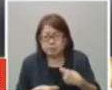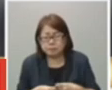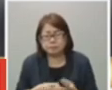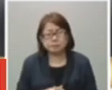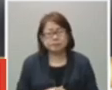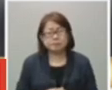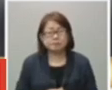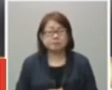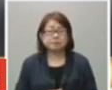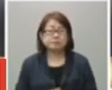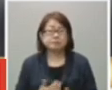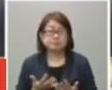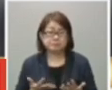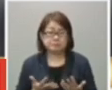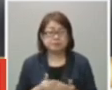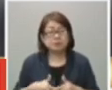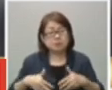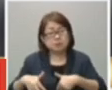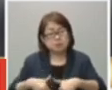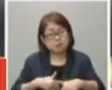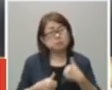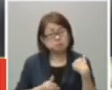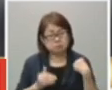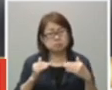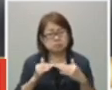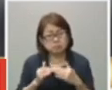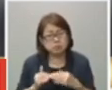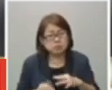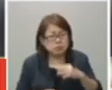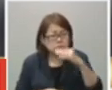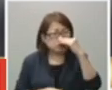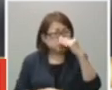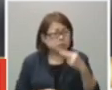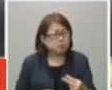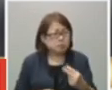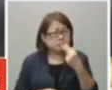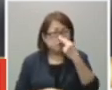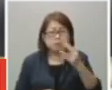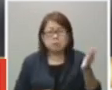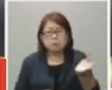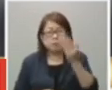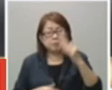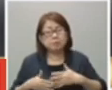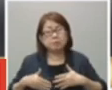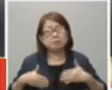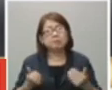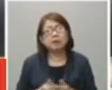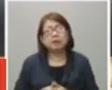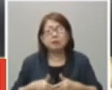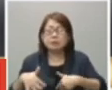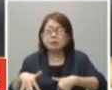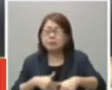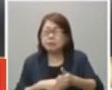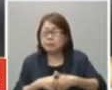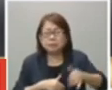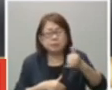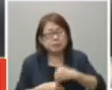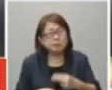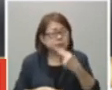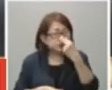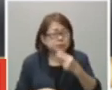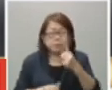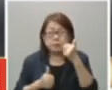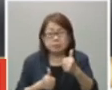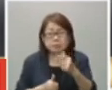สิทธิในการที่จะมีอากาศดีๆหายใจแล้วไม่ตายอ่ะยังไม่มีเล